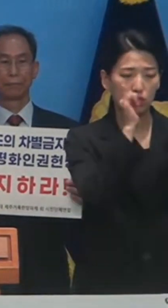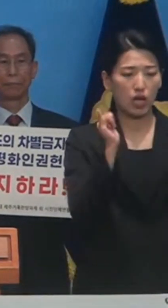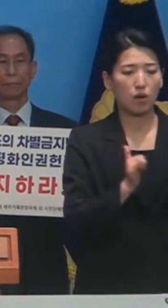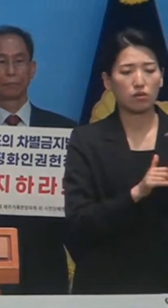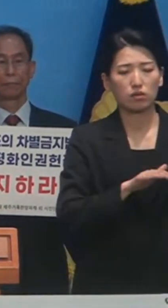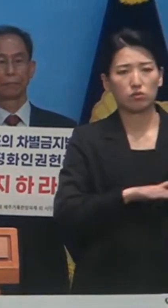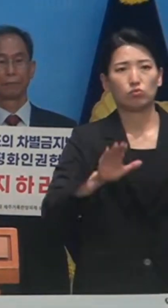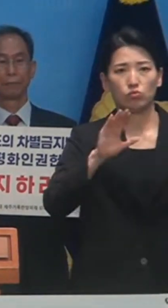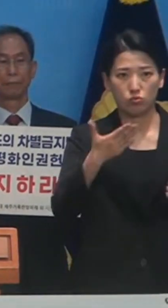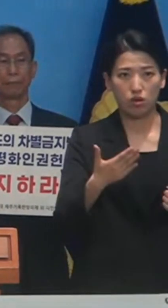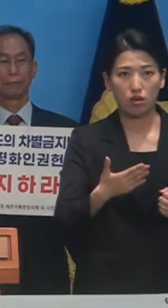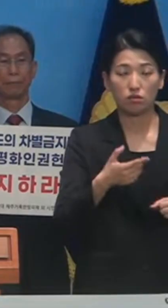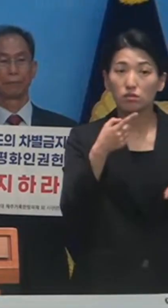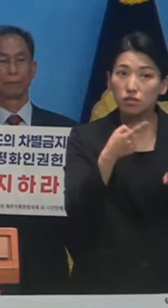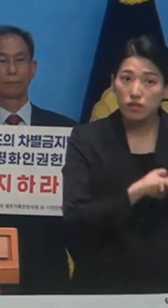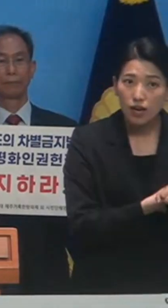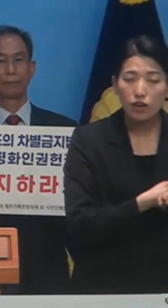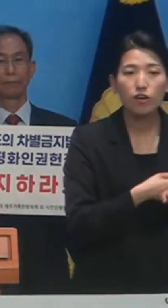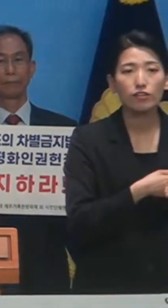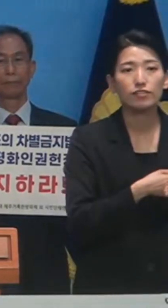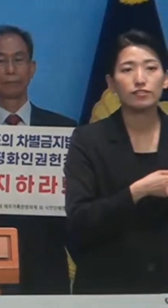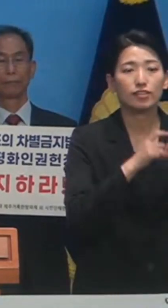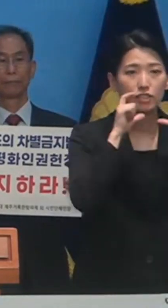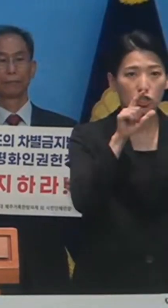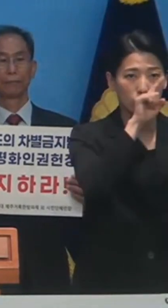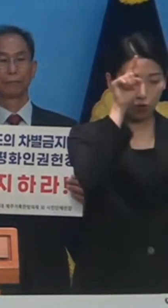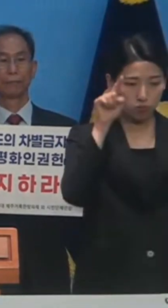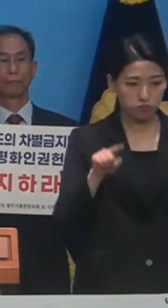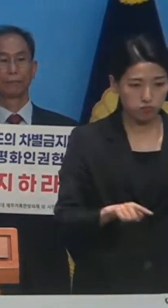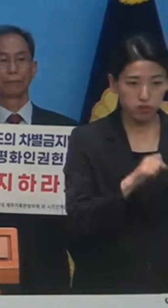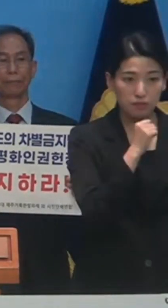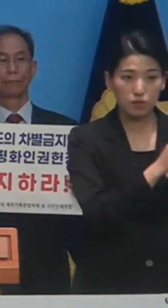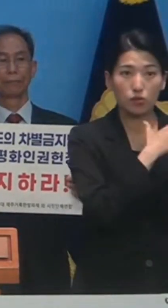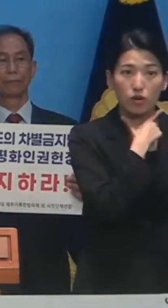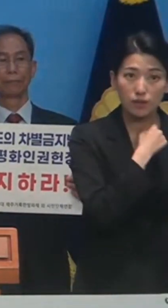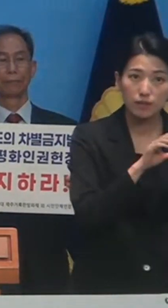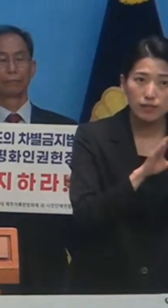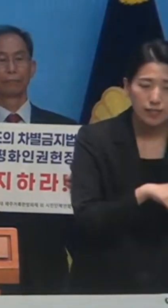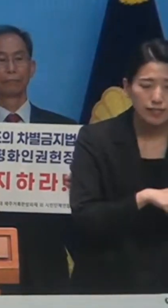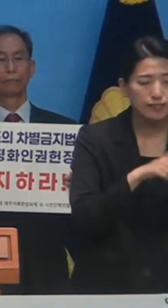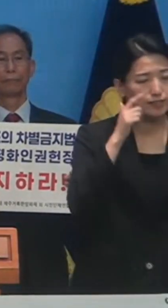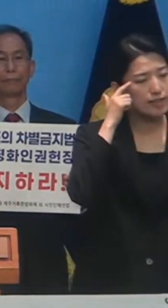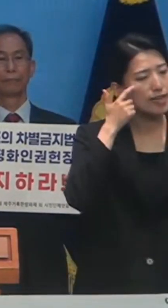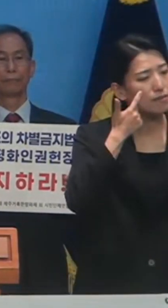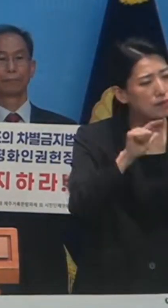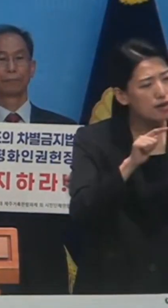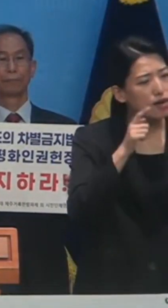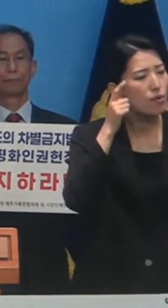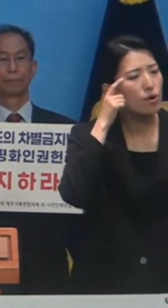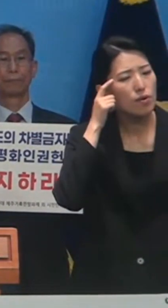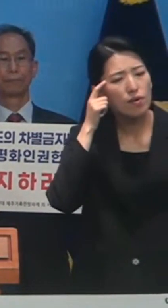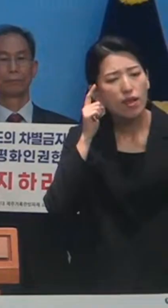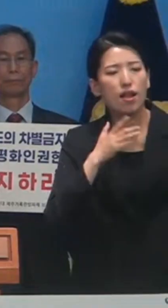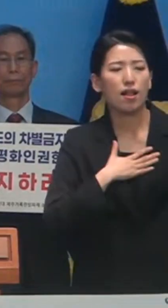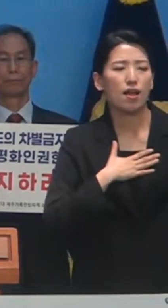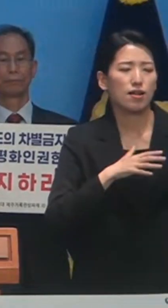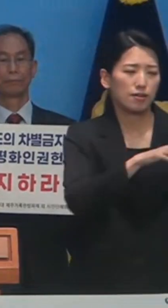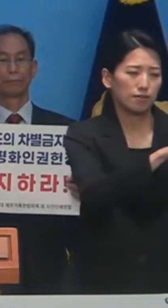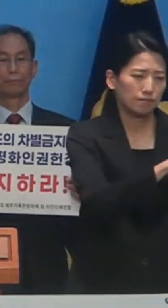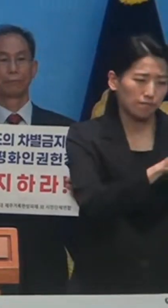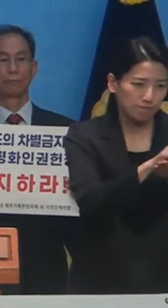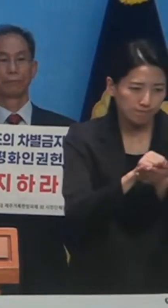때문에 헌장을 제정하려고 할 때는 비판적인 의견도 수렴하고 심사숙고를 거듭해야